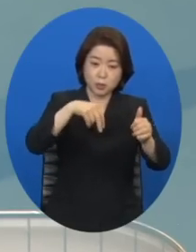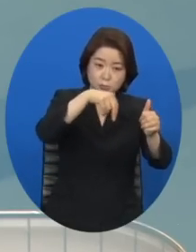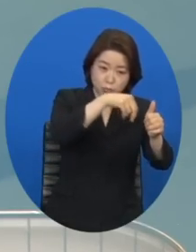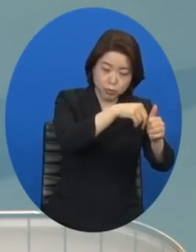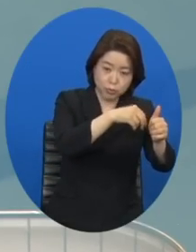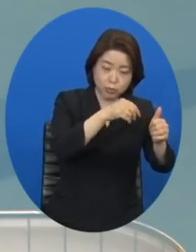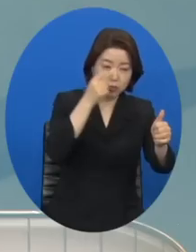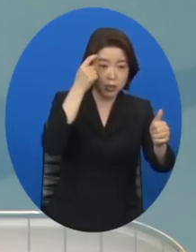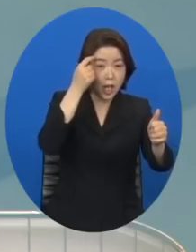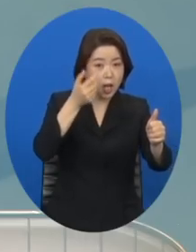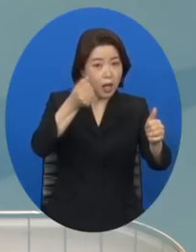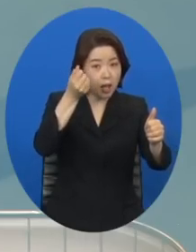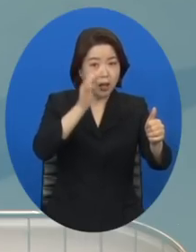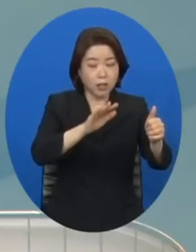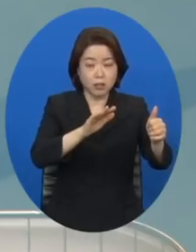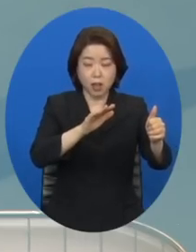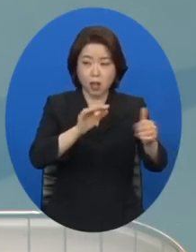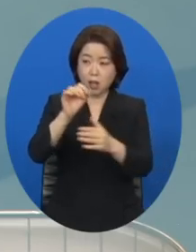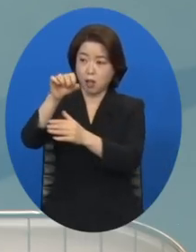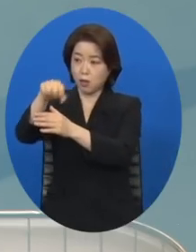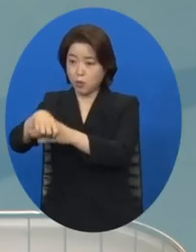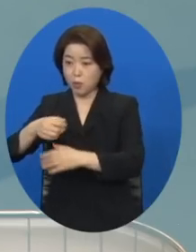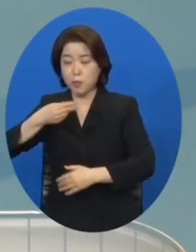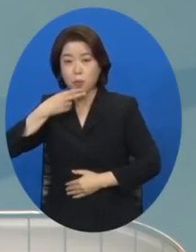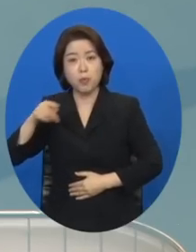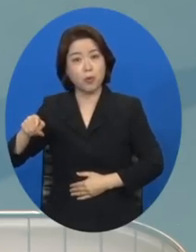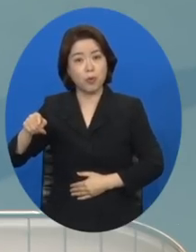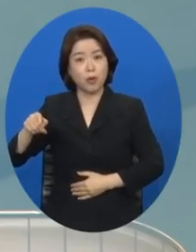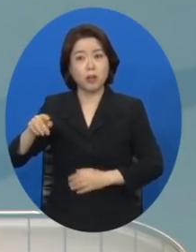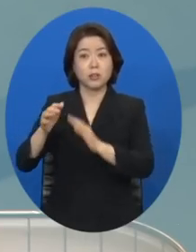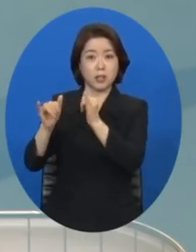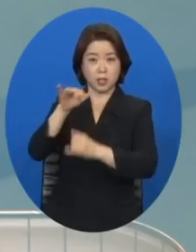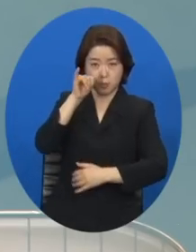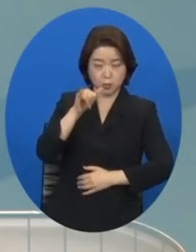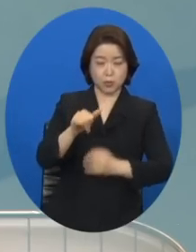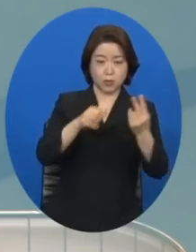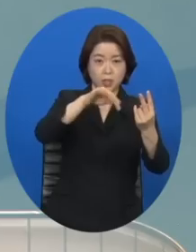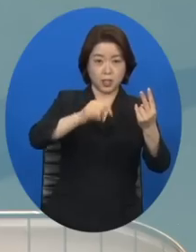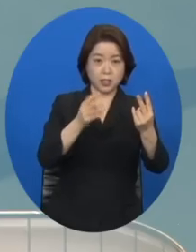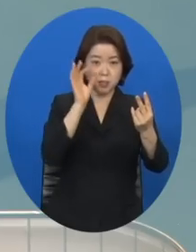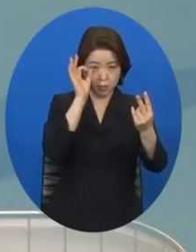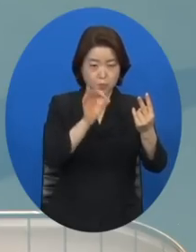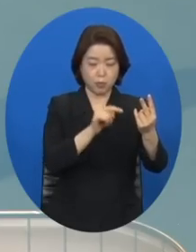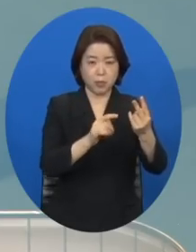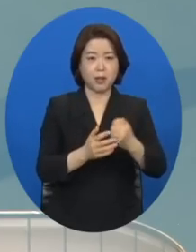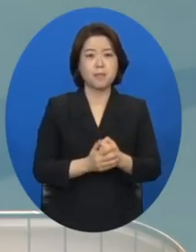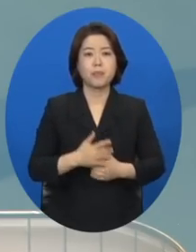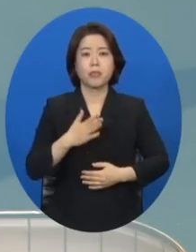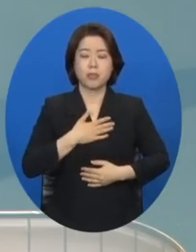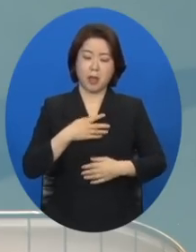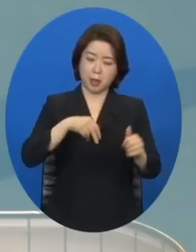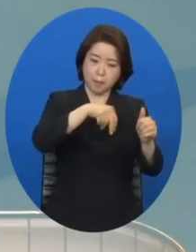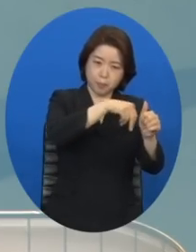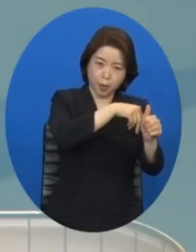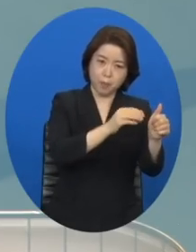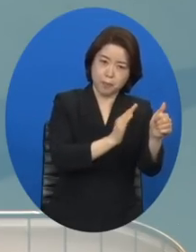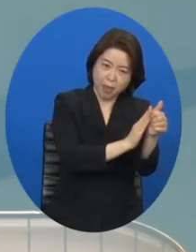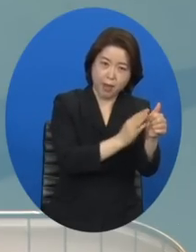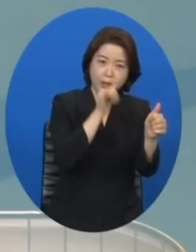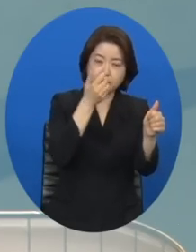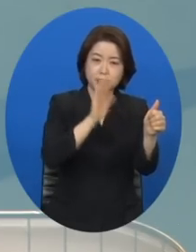생각했는데 열매를 맺지 못하는 자가 있다는 것입니다 그것이 2절 말씀이에요 내게 붙어 있으면서도